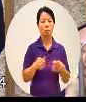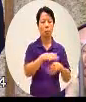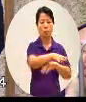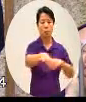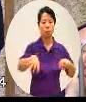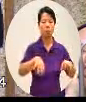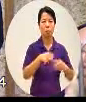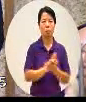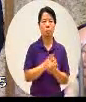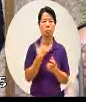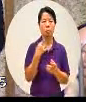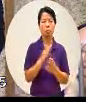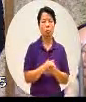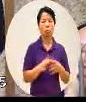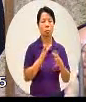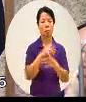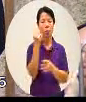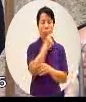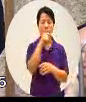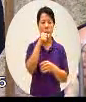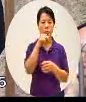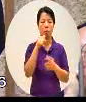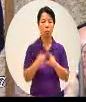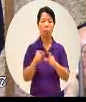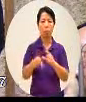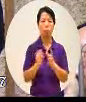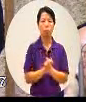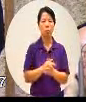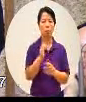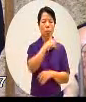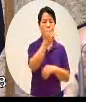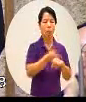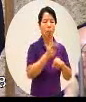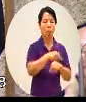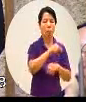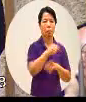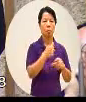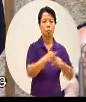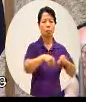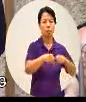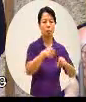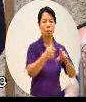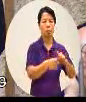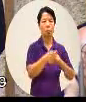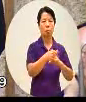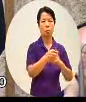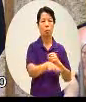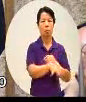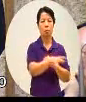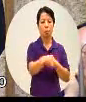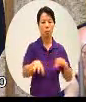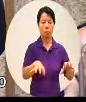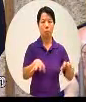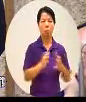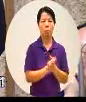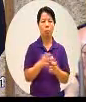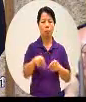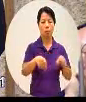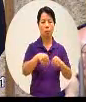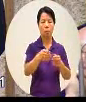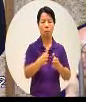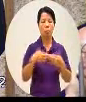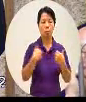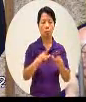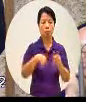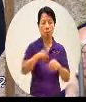些这个特定区，还有整个高科的扩大区的计划等等，其实让这个计划是不是需要去